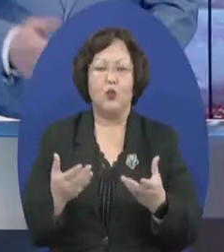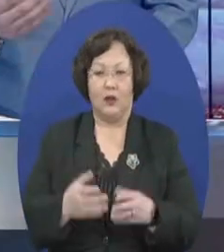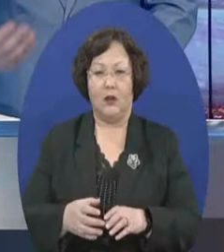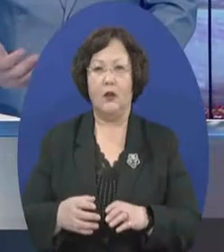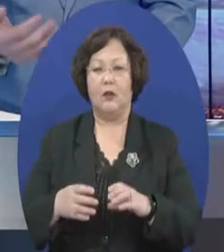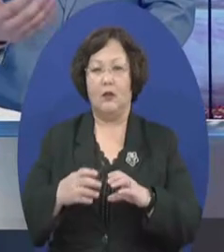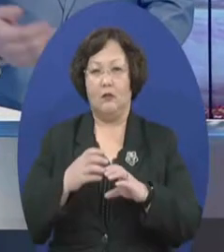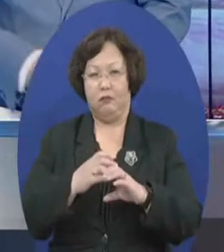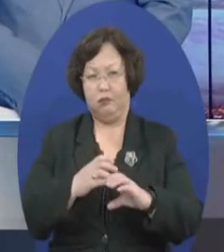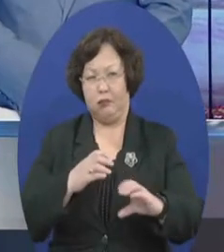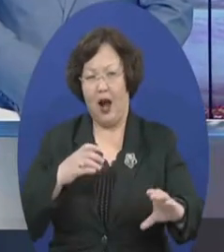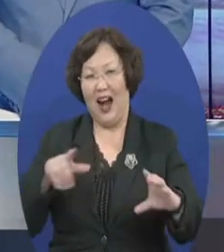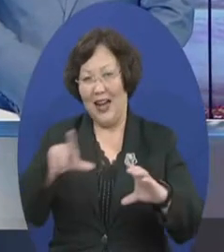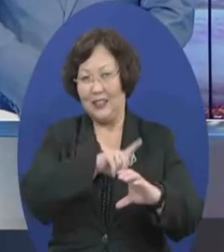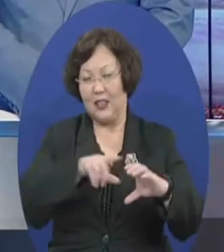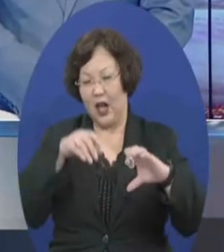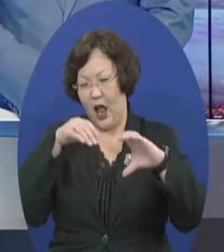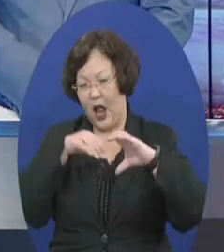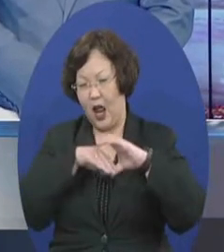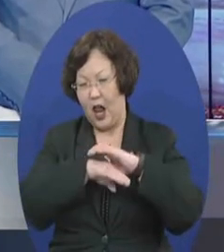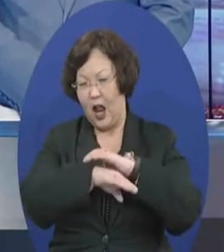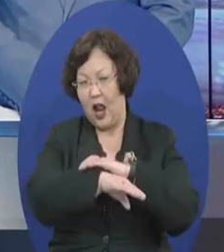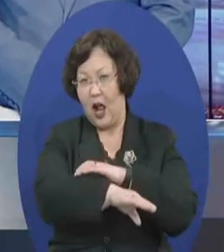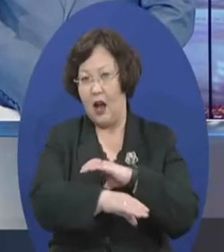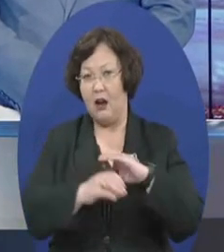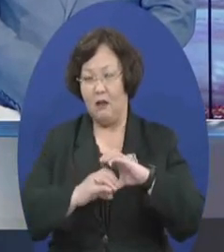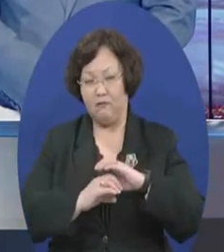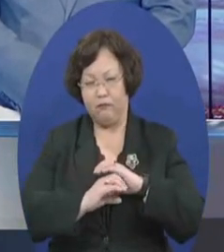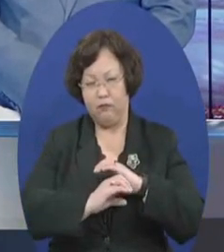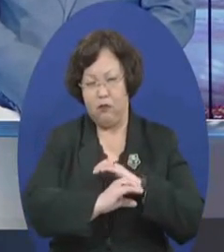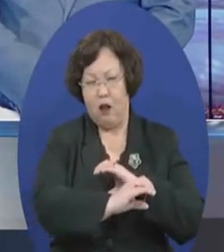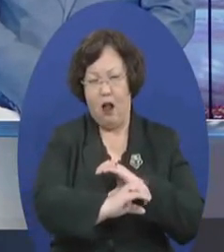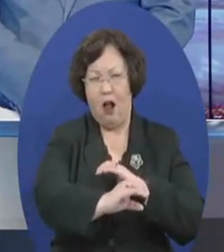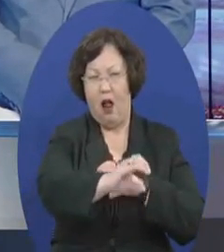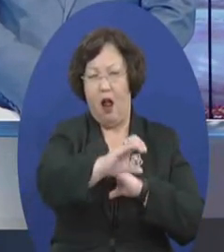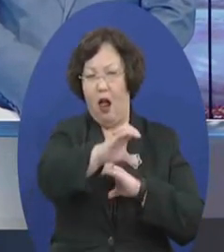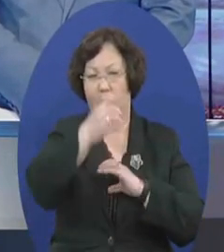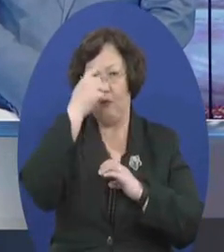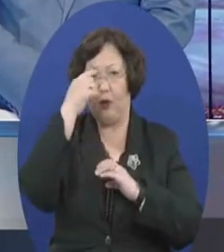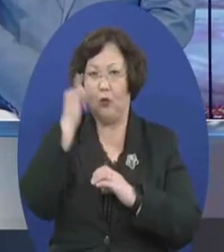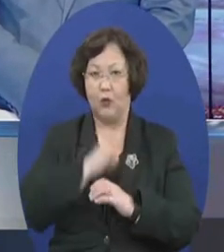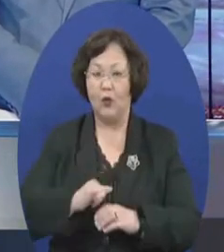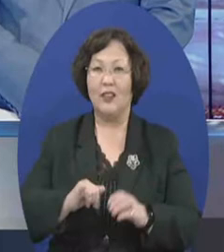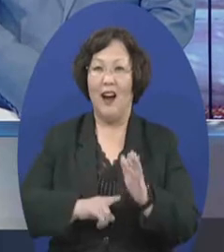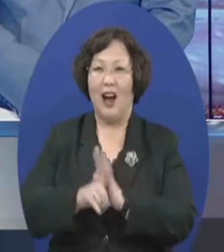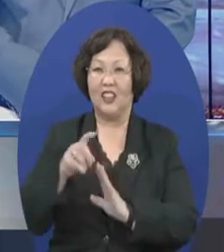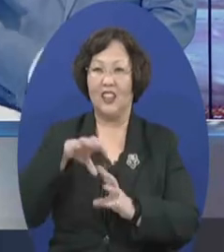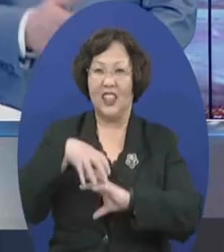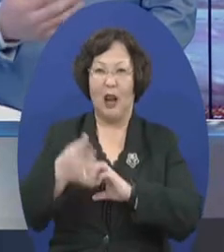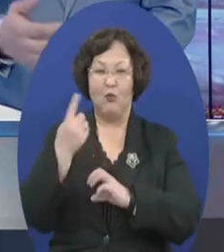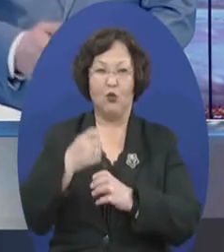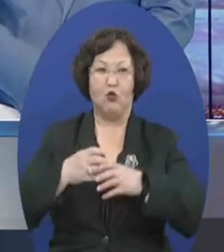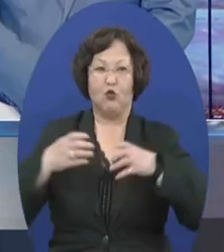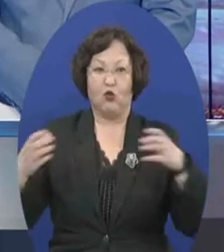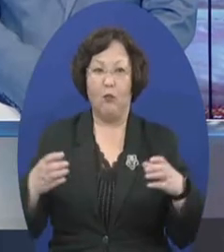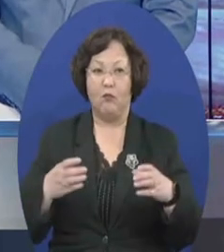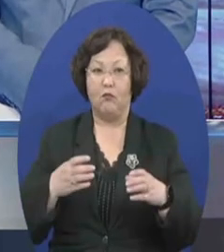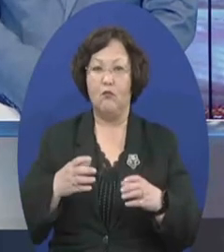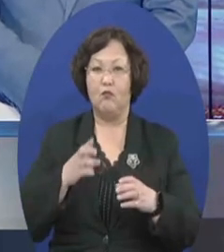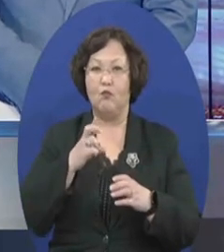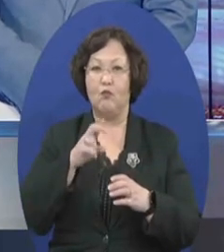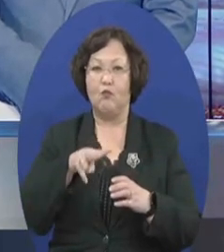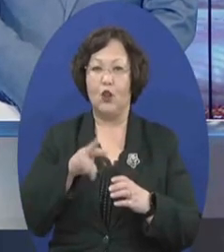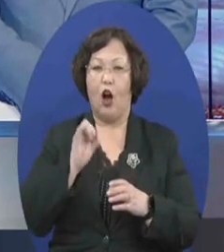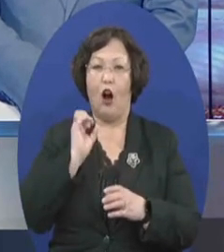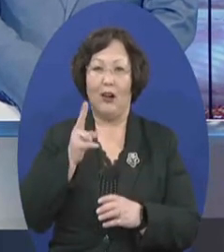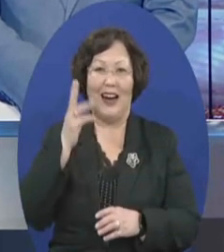аргаар олборлолт үйлдвэрлэлийн үйл ажиллагааг явуулах юм. Энэ нь Монгол улстай анхных бөгөөд дэлхийд хамгийн том тооцогдох блокчлон олборлох арга бүхий уурхай болж